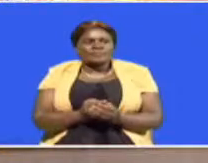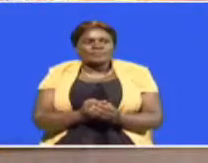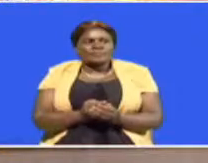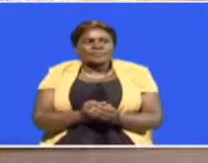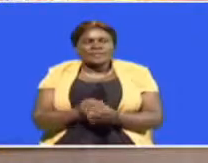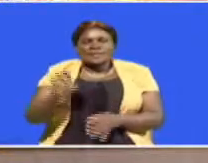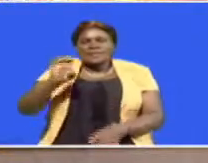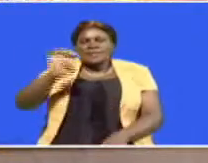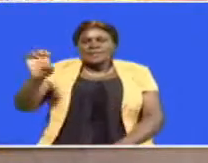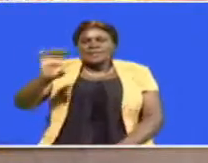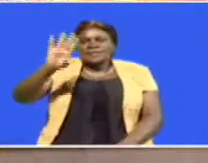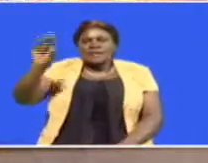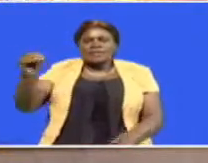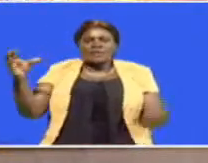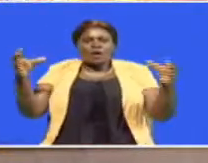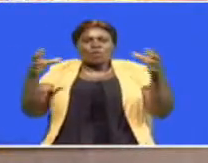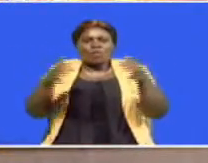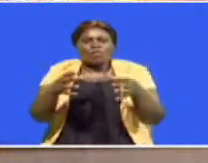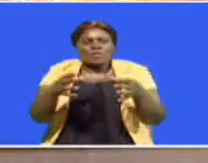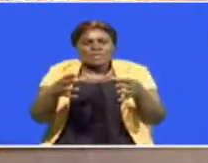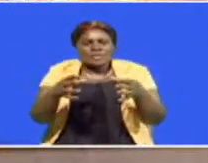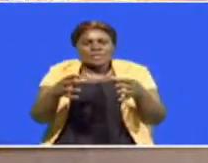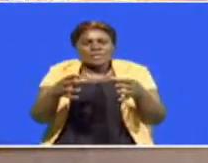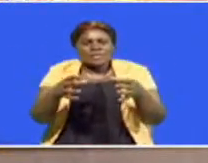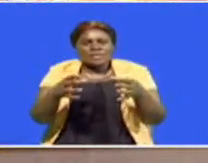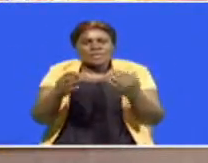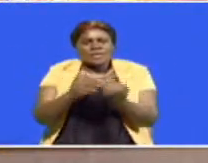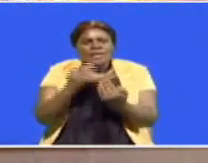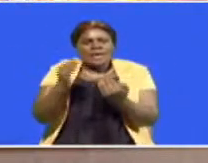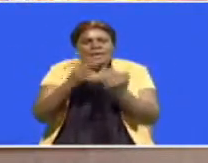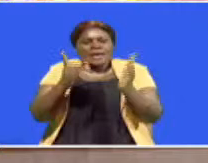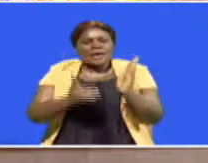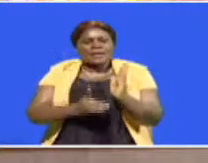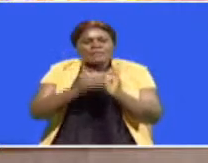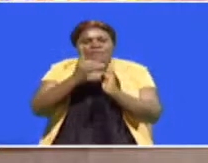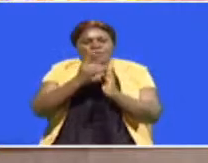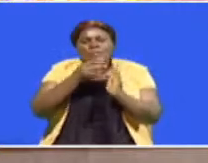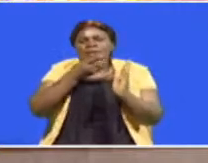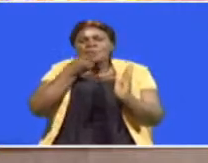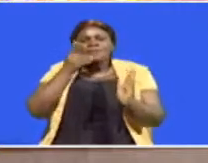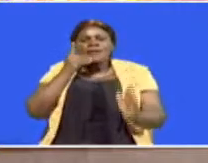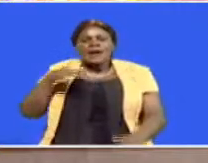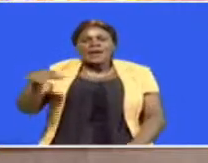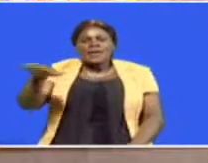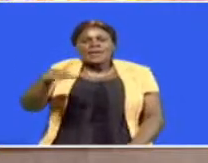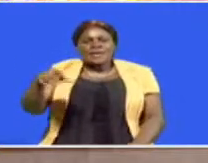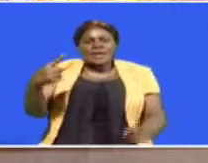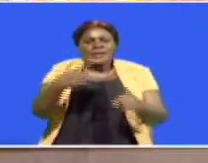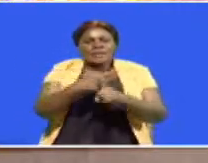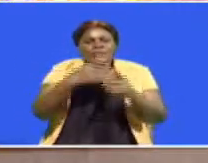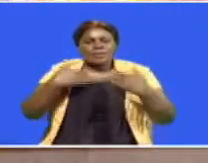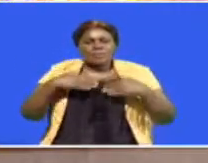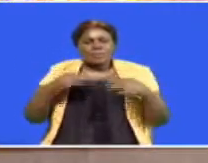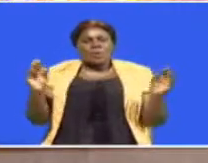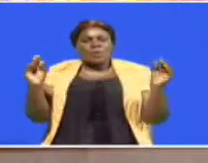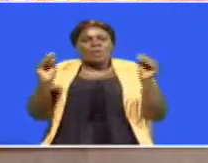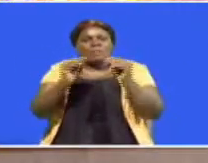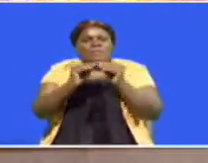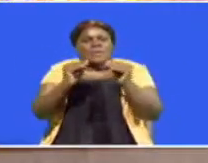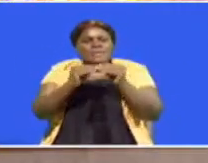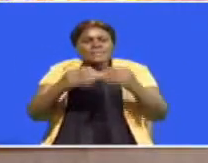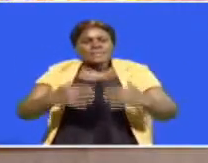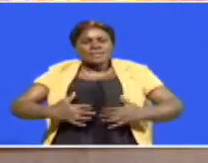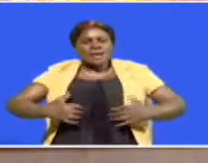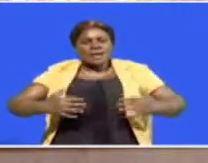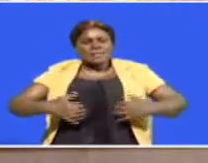Jumuiya ya Afrika Mashariki ya kushughulikia maslahi ya maendeleo ya maeneo kame pamoja na wadau mbalimbali walikutana katika kaunti ya